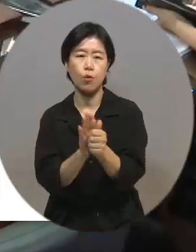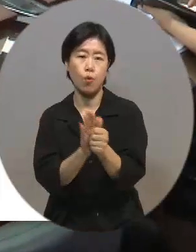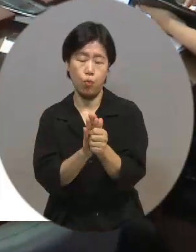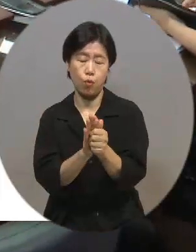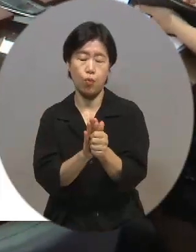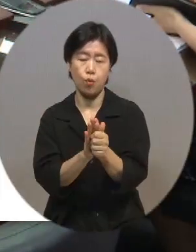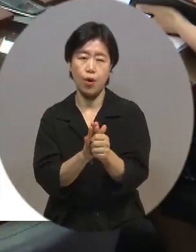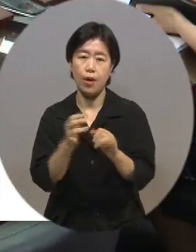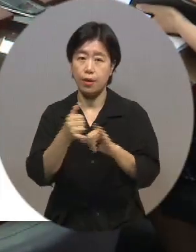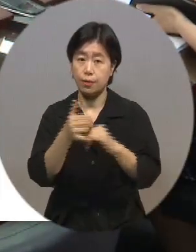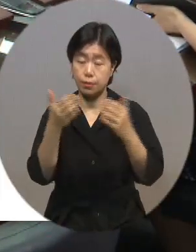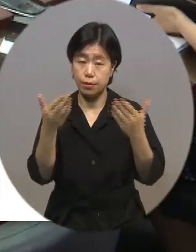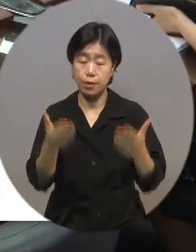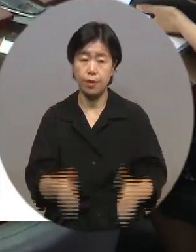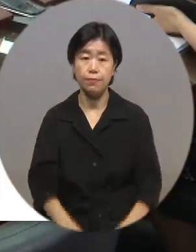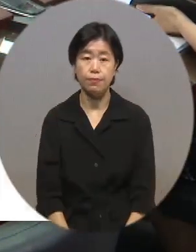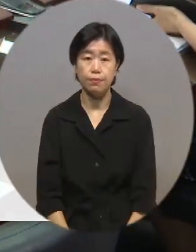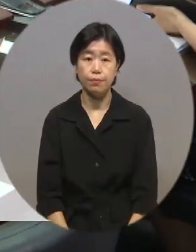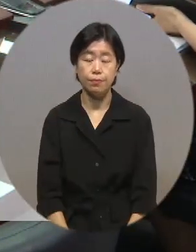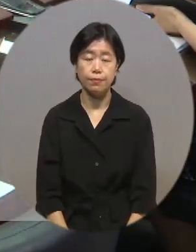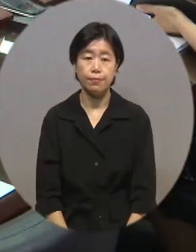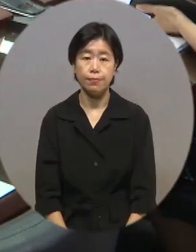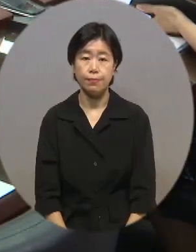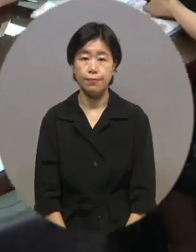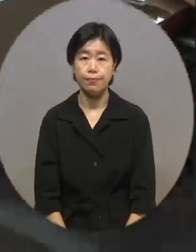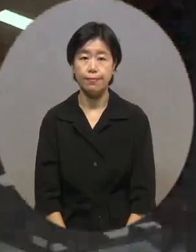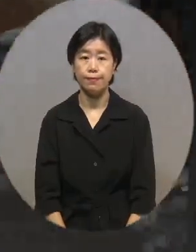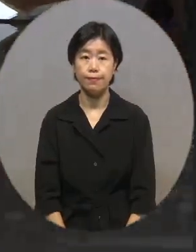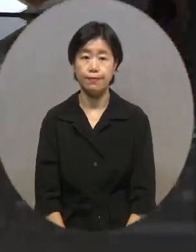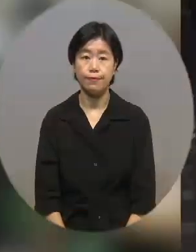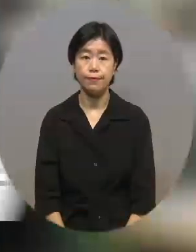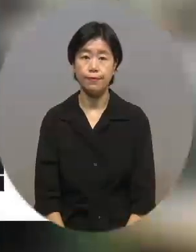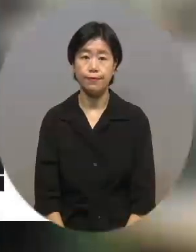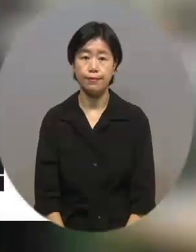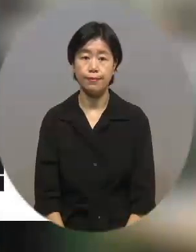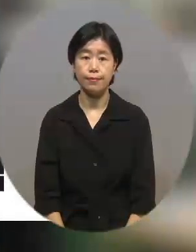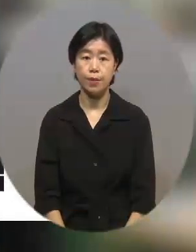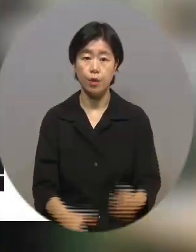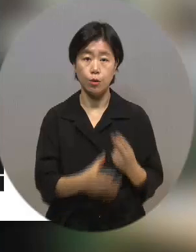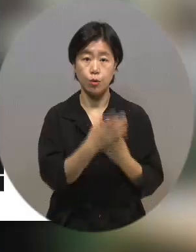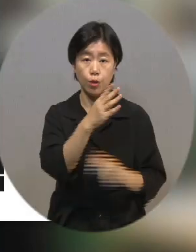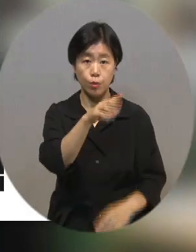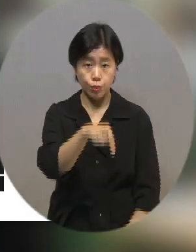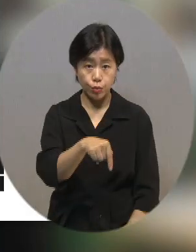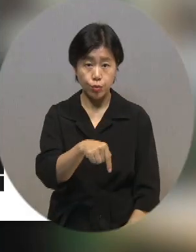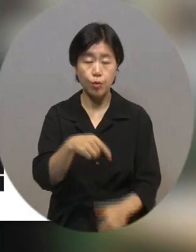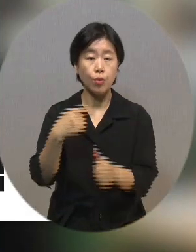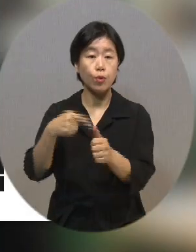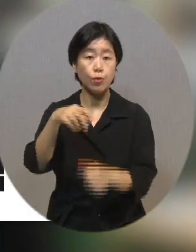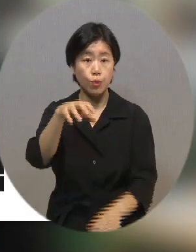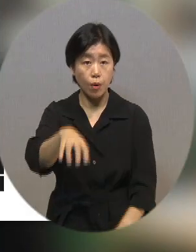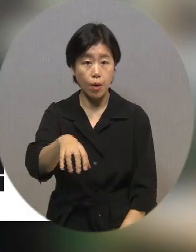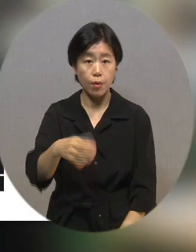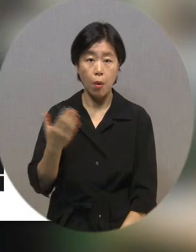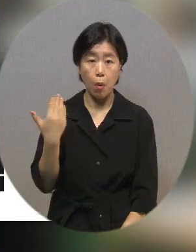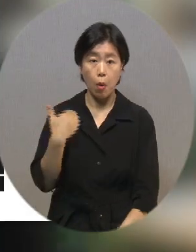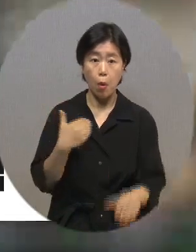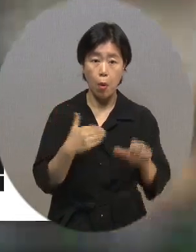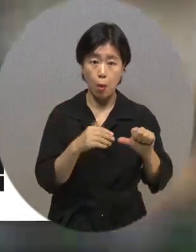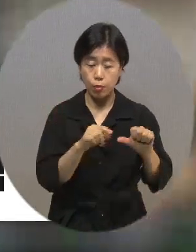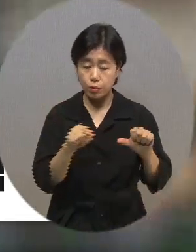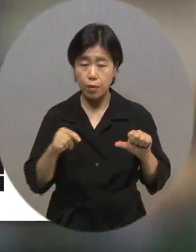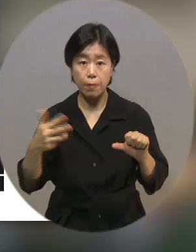나가겠다며 관계기관의 적극적인 협력을 당부했습니다. 통일부 국립통일교육원은 지난 5일부터